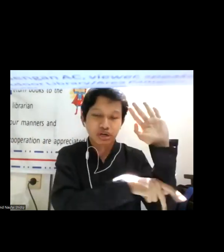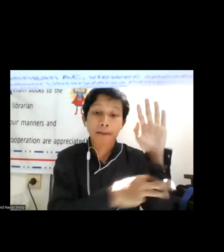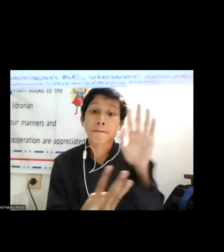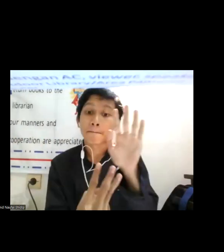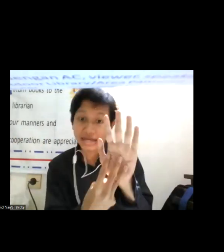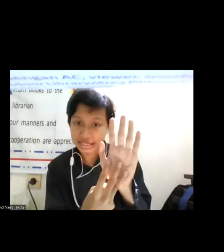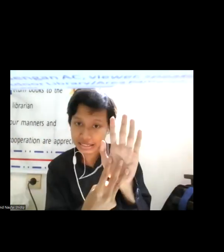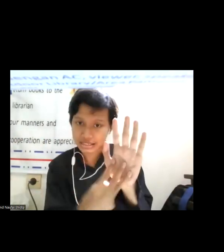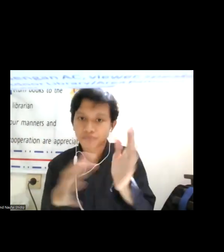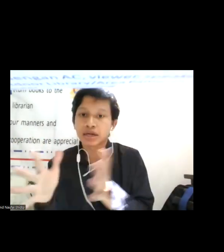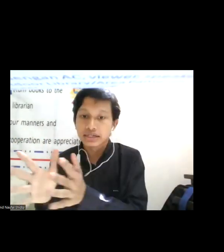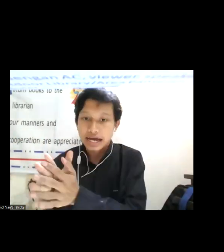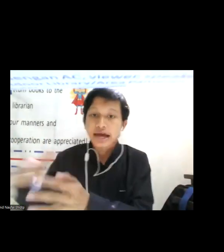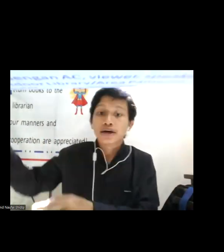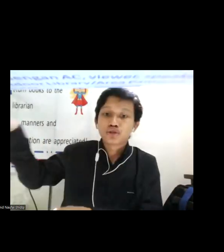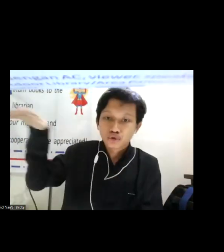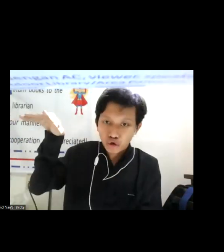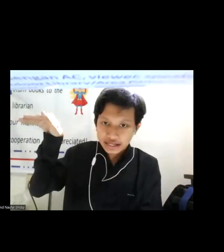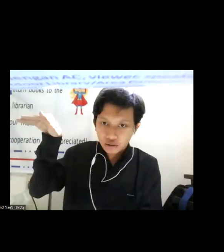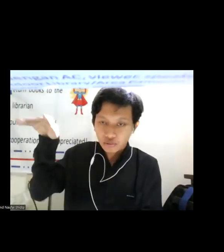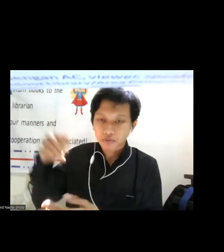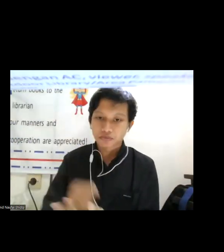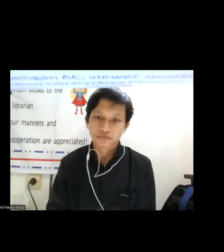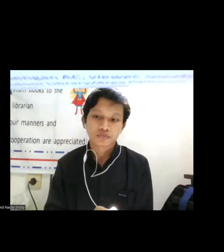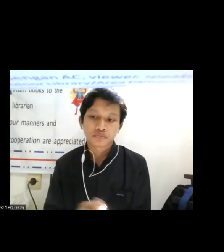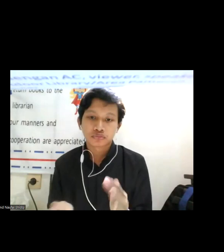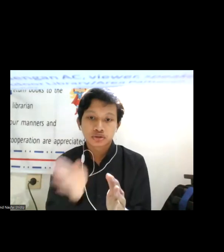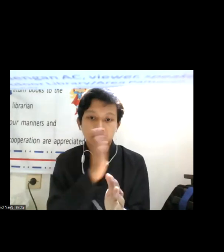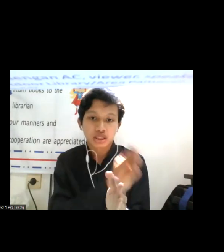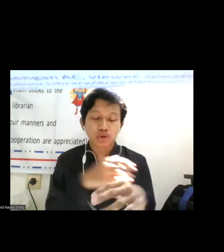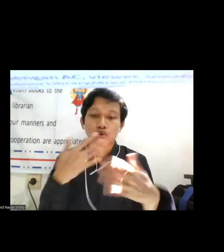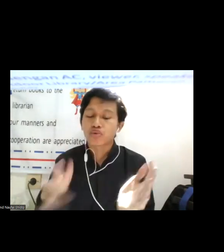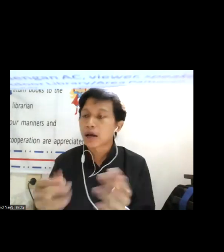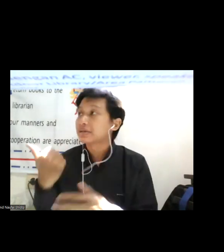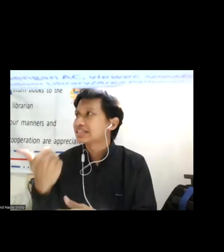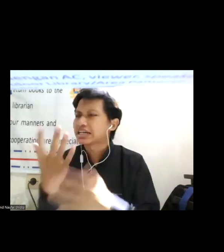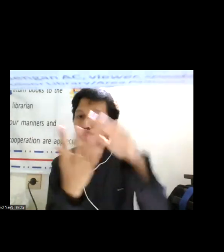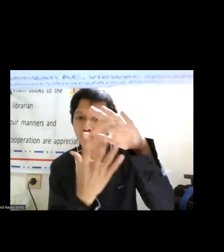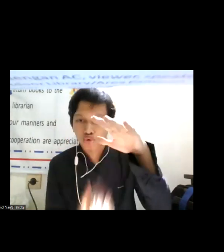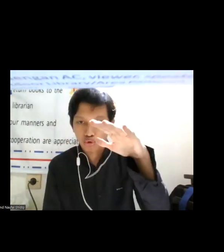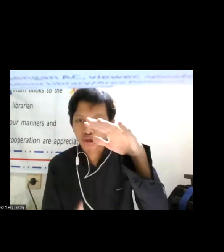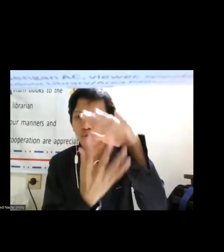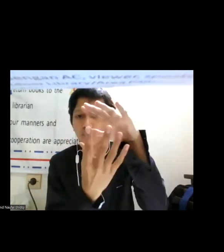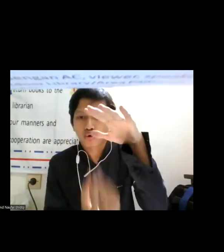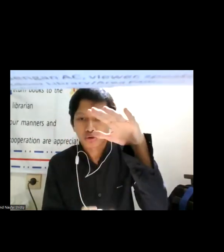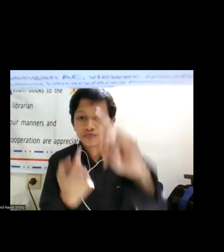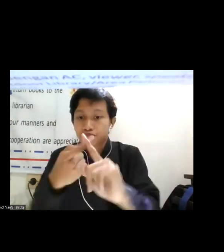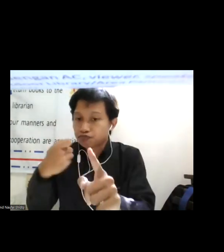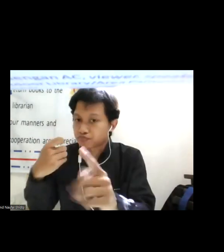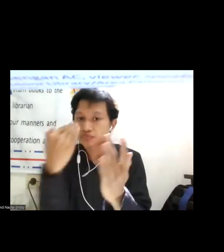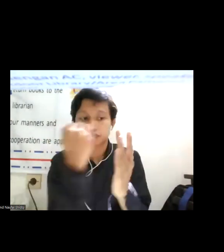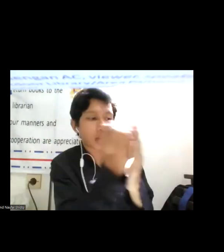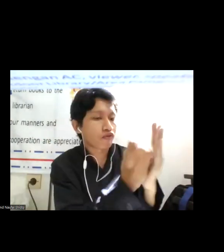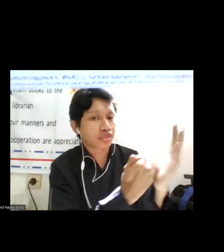untuk materinya yang tadi bisa di download melalui chat room itu sudah dishare oleh KMC Jadi yang tadi belum